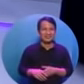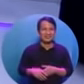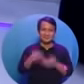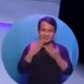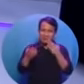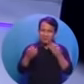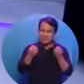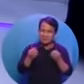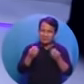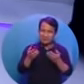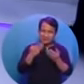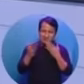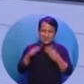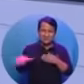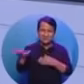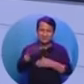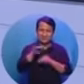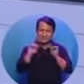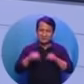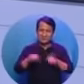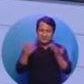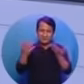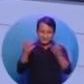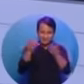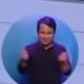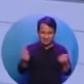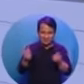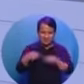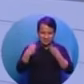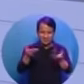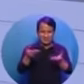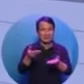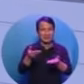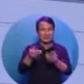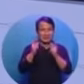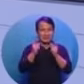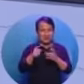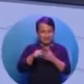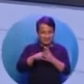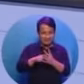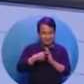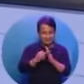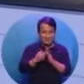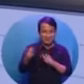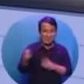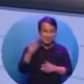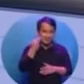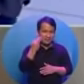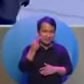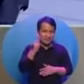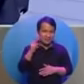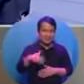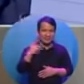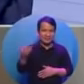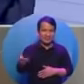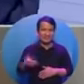para maging masaya sa araw nito. Marami tayong sobi ng problema. Marami tayong pamunigay ng pera. Umpisa natin muna kay Chamar. Chamar, sa mga